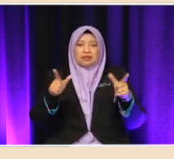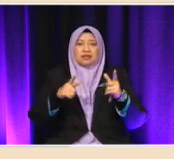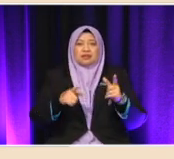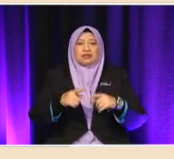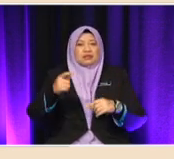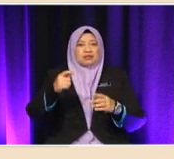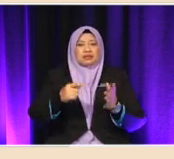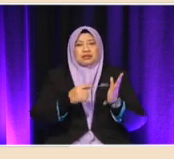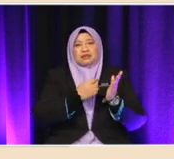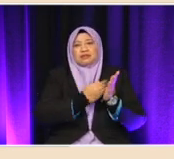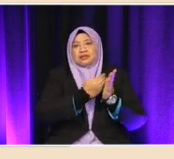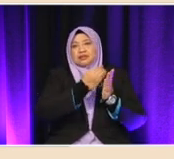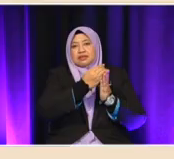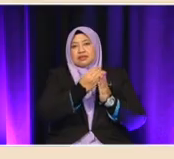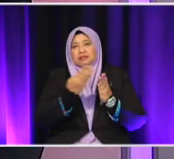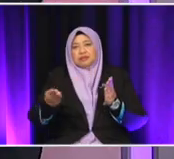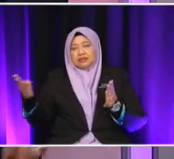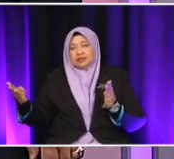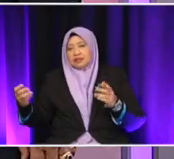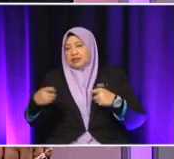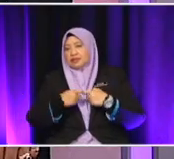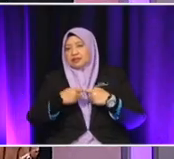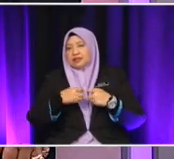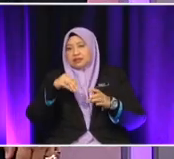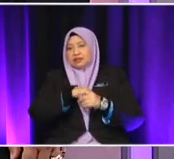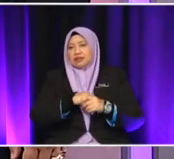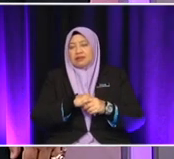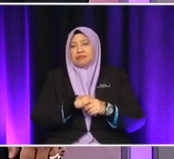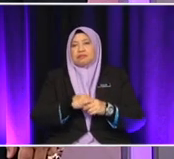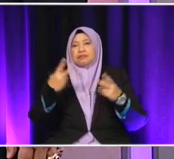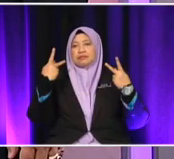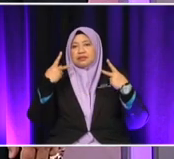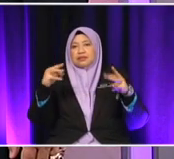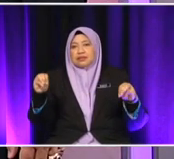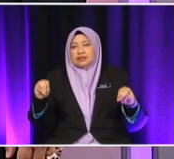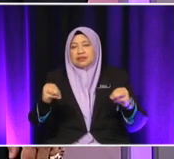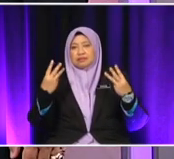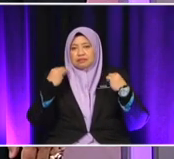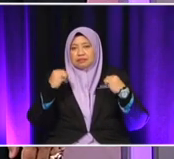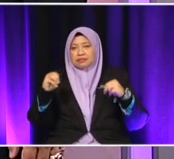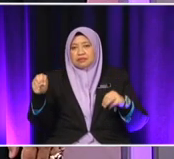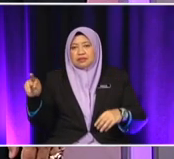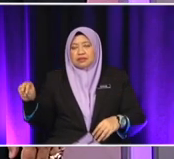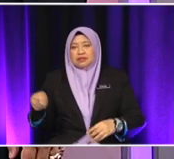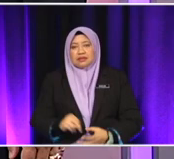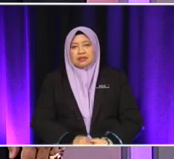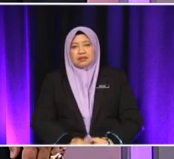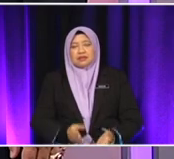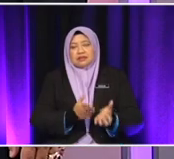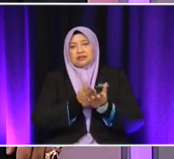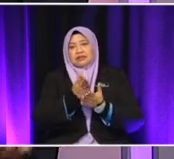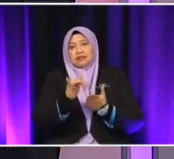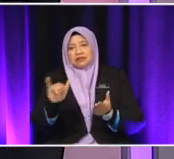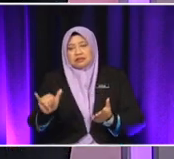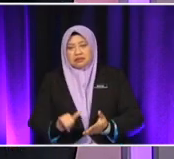barang elektronik di pasaran Oke seterusnya kita lihat contoh yang seterusnya